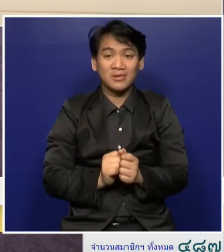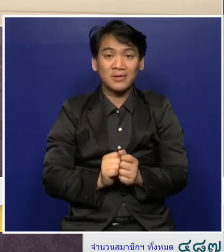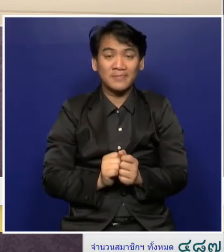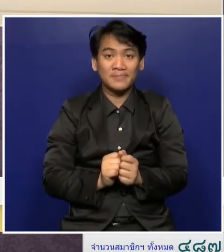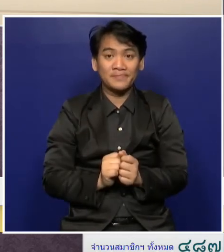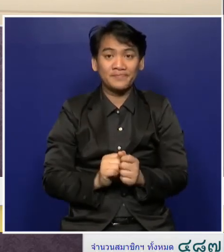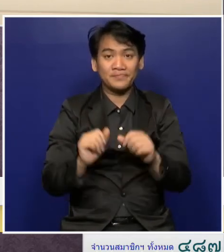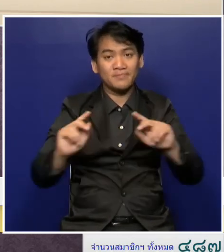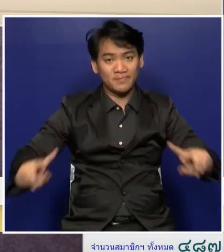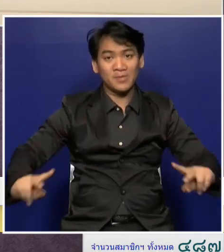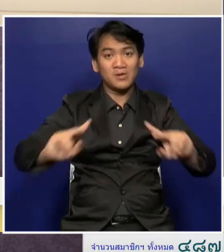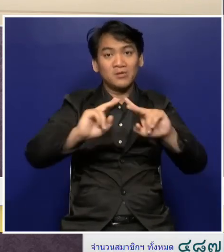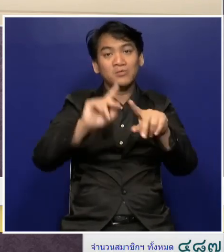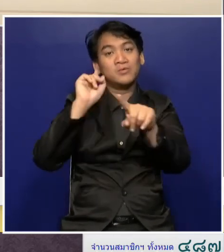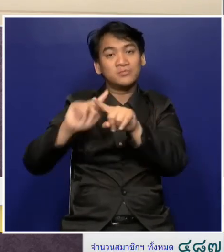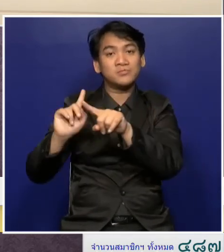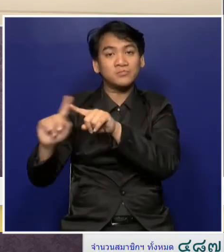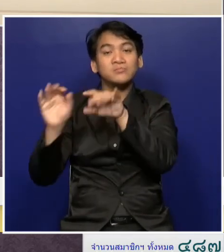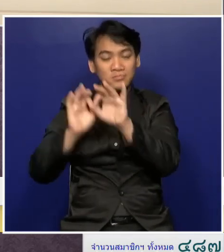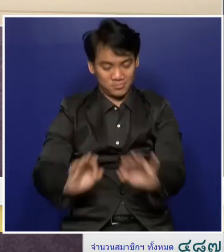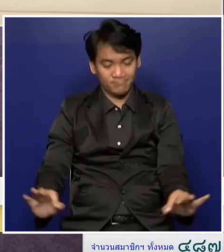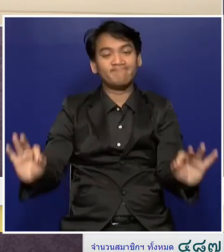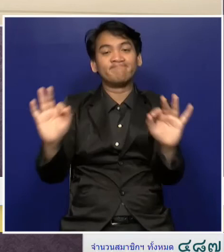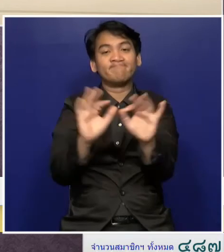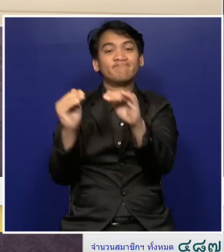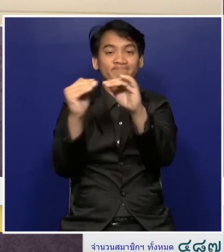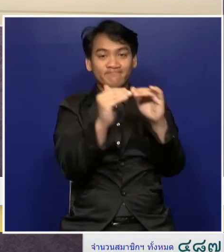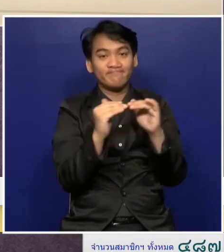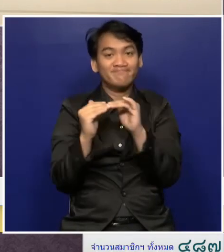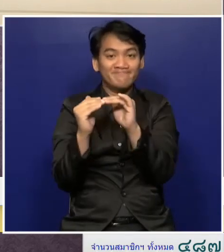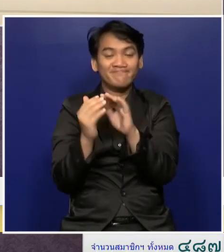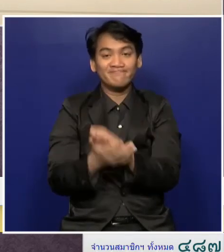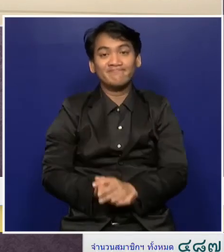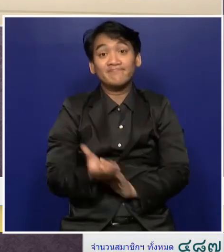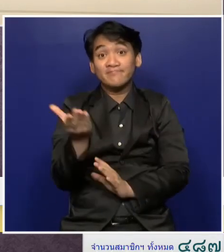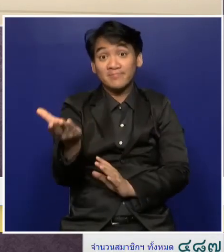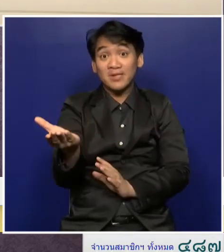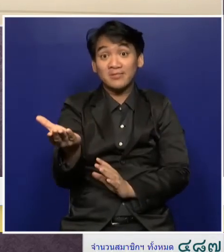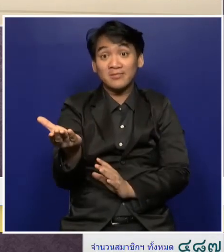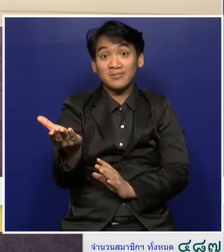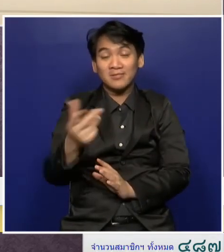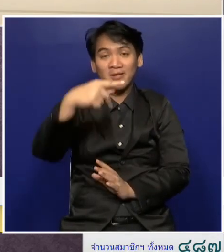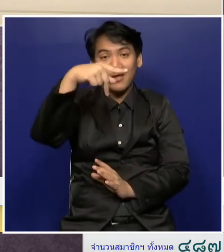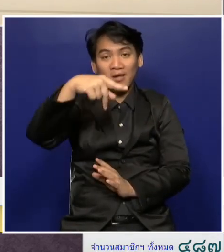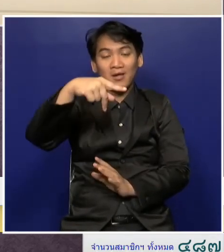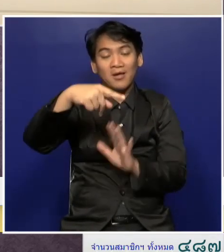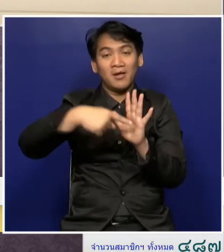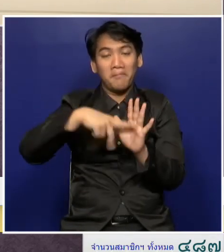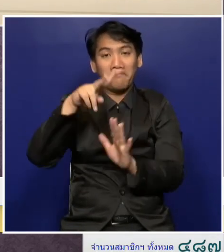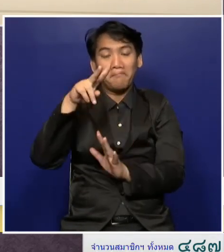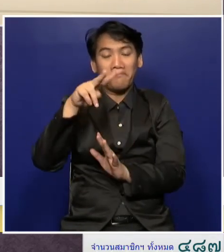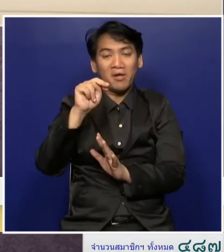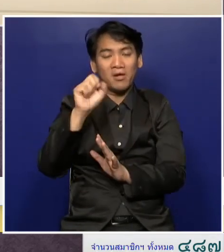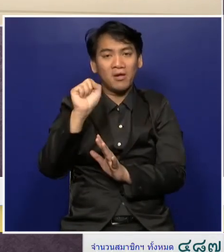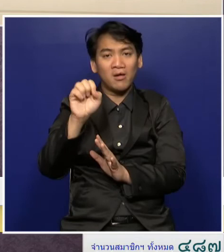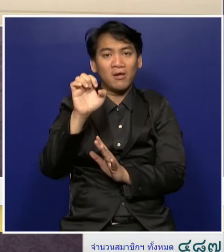สวกสวงอนๆ สำคัญหมดเมื่อกี้ท่านพนศิริกไดพูไปแล้ว ไม่วาก็จะสวงอุตสา